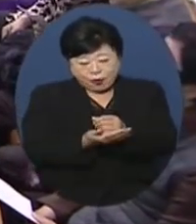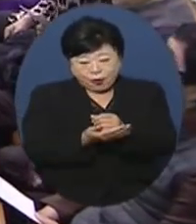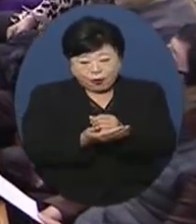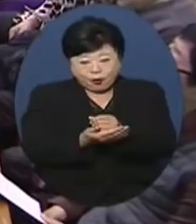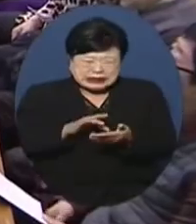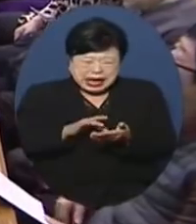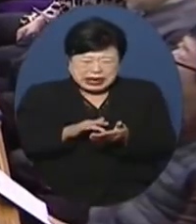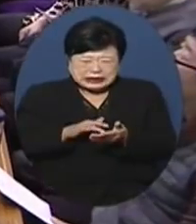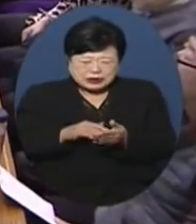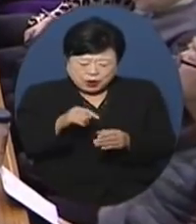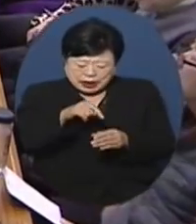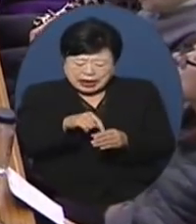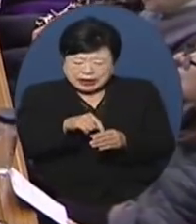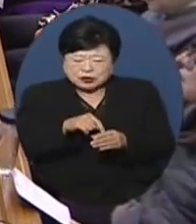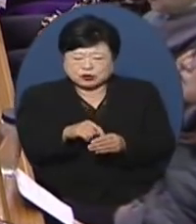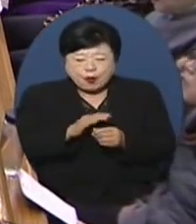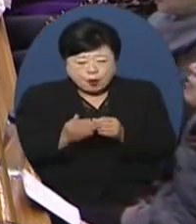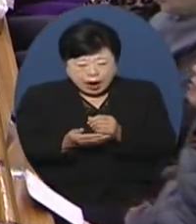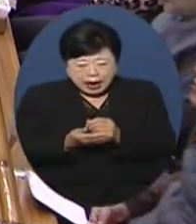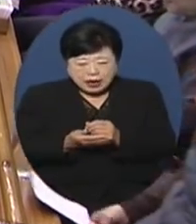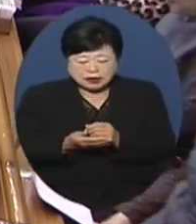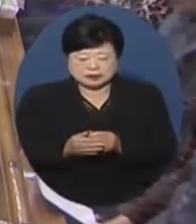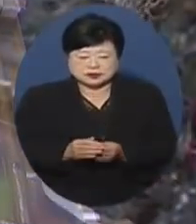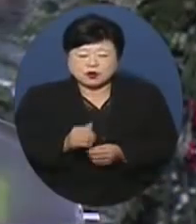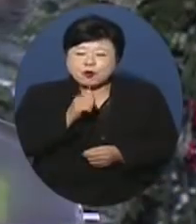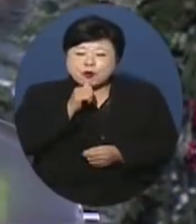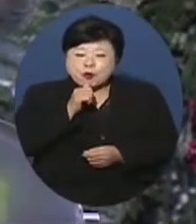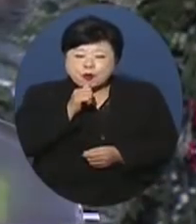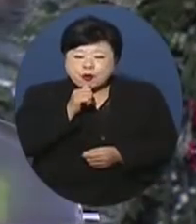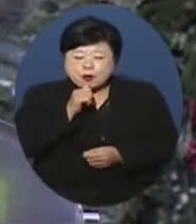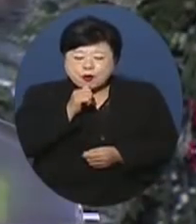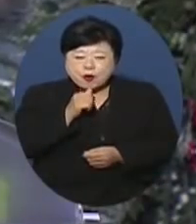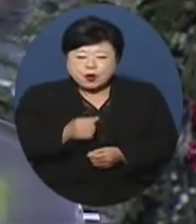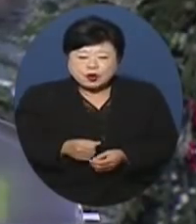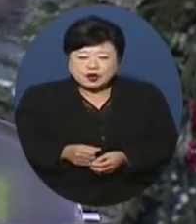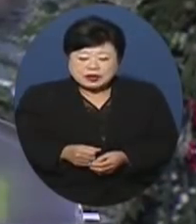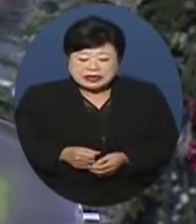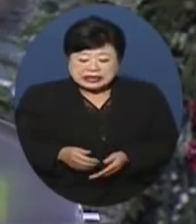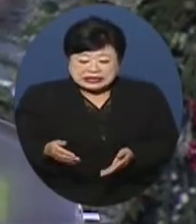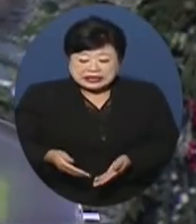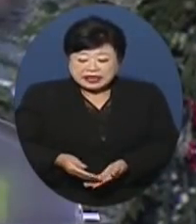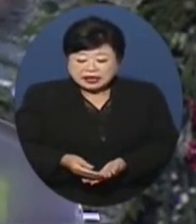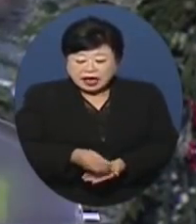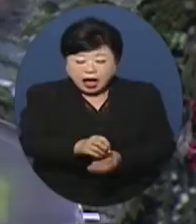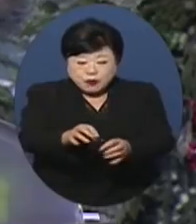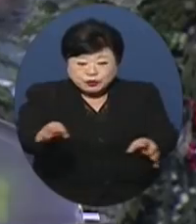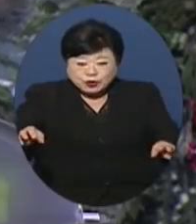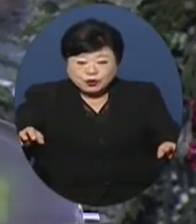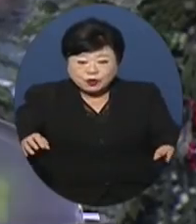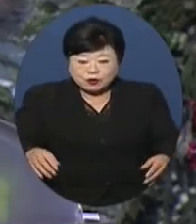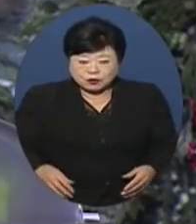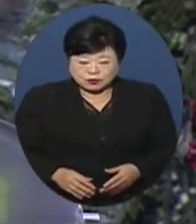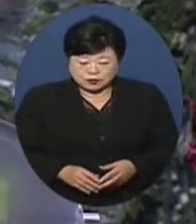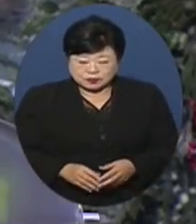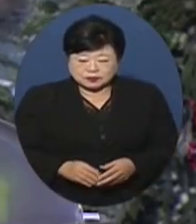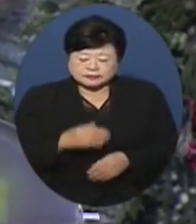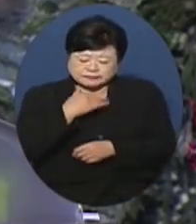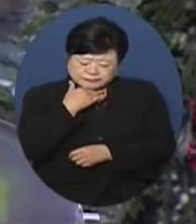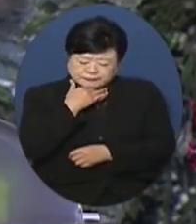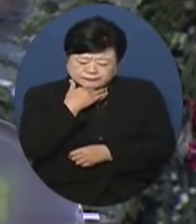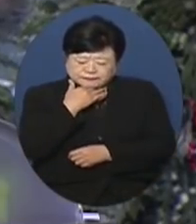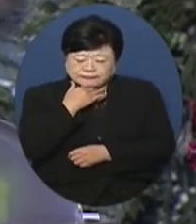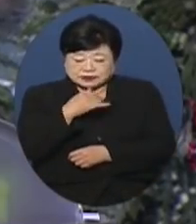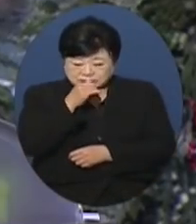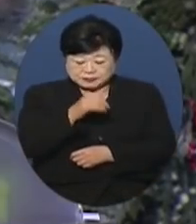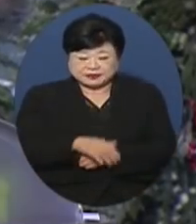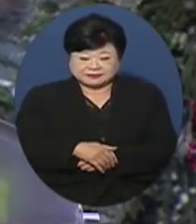날에 비상이 된 콩을 뿌려놓고 멀찍한 곳에서 외투를 덮어쓰고 기다리고